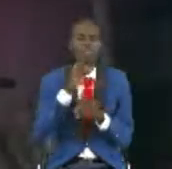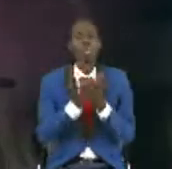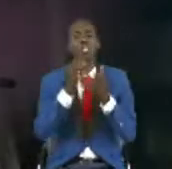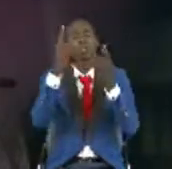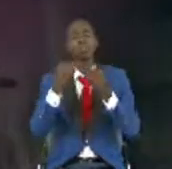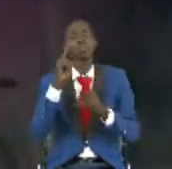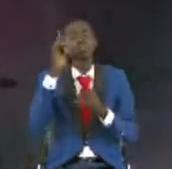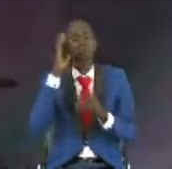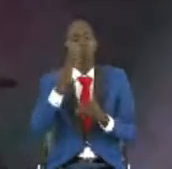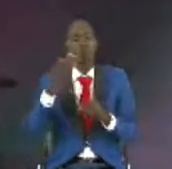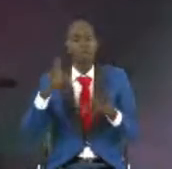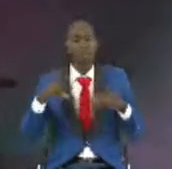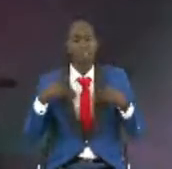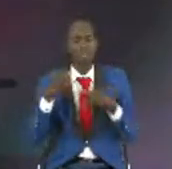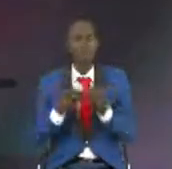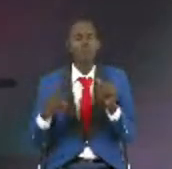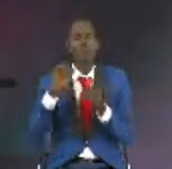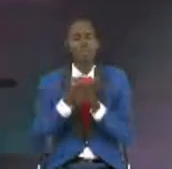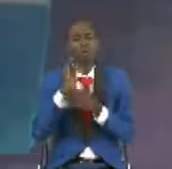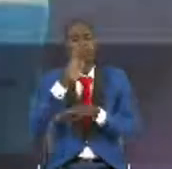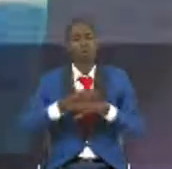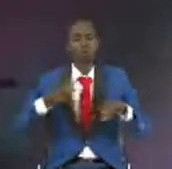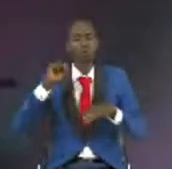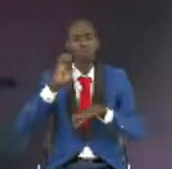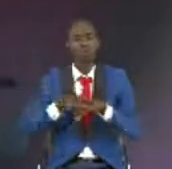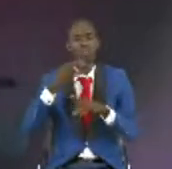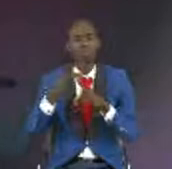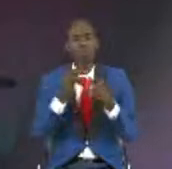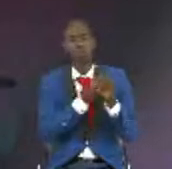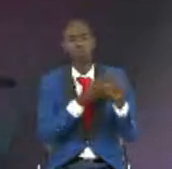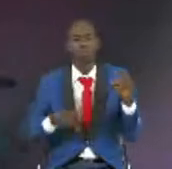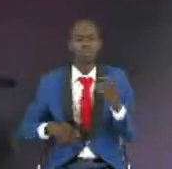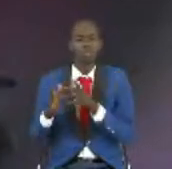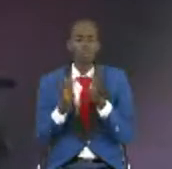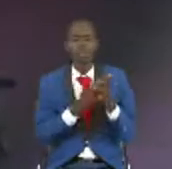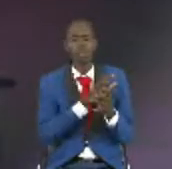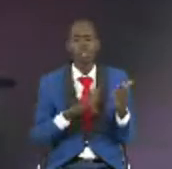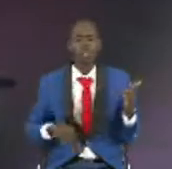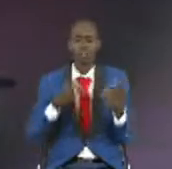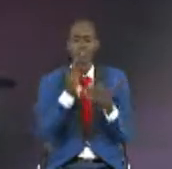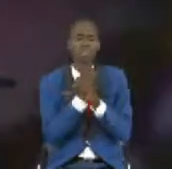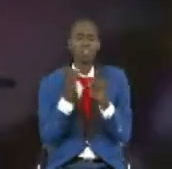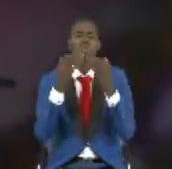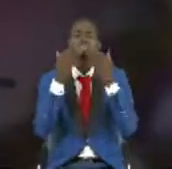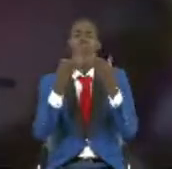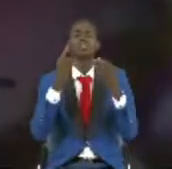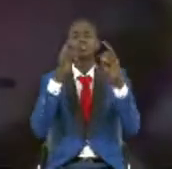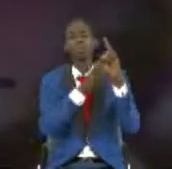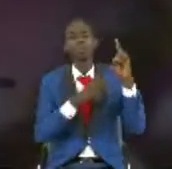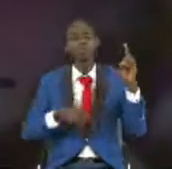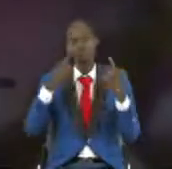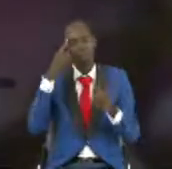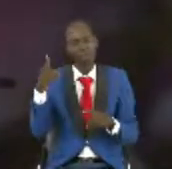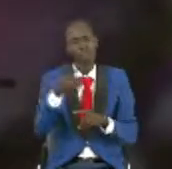Reçois tous ceux qui viennent, qui invoquent le nom du Seigneur Jésus-Christ. Merci Seigneur pour leur salut.